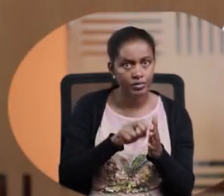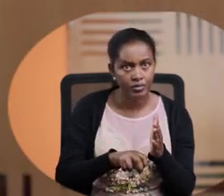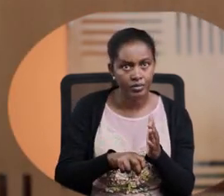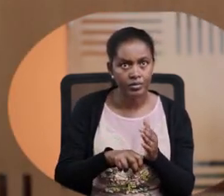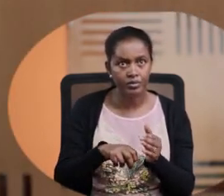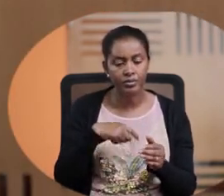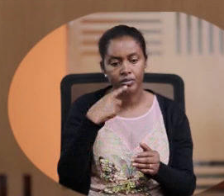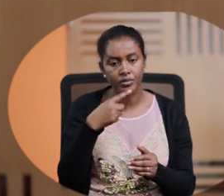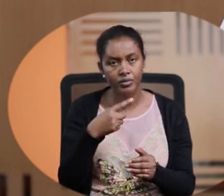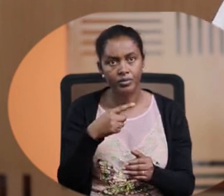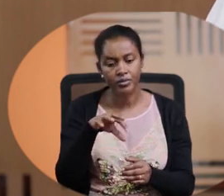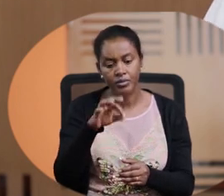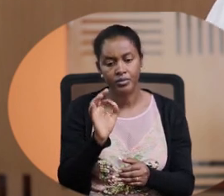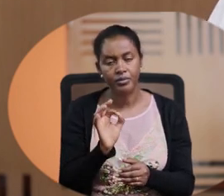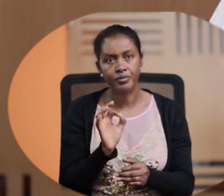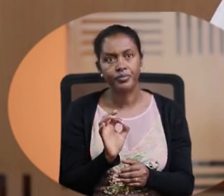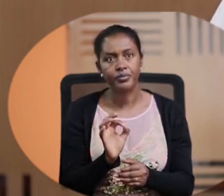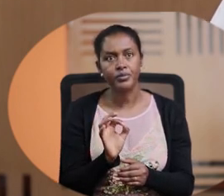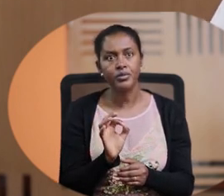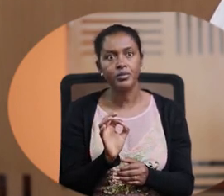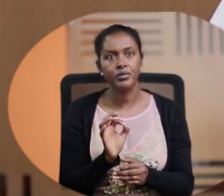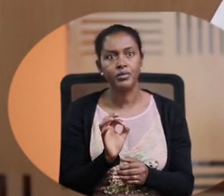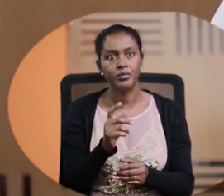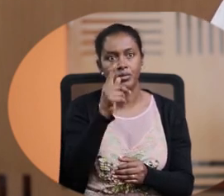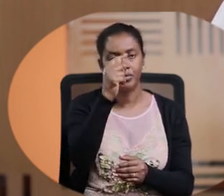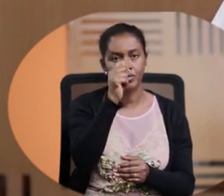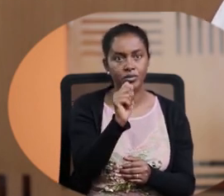firii barattoonni argatan keenya as taalii